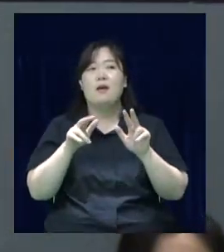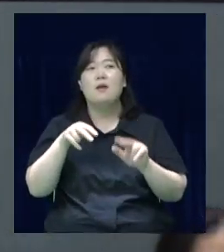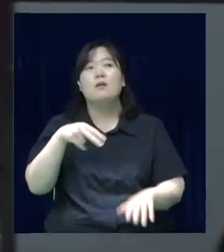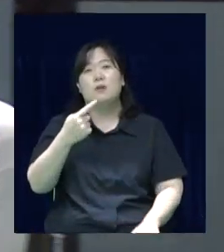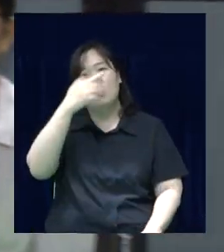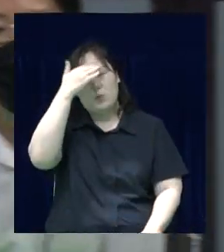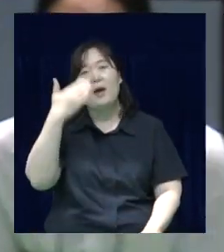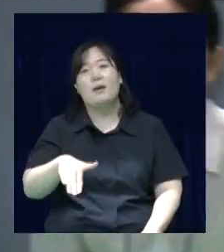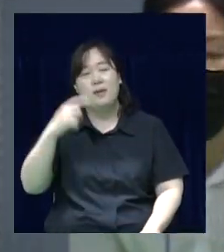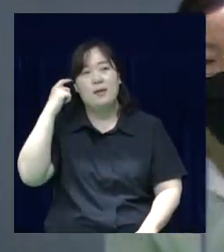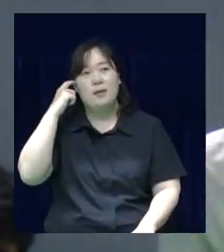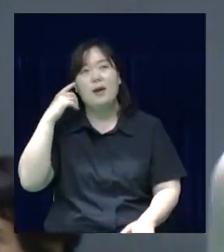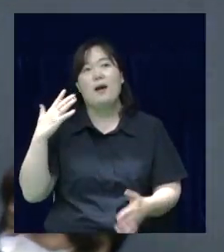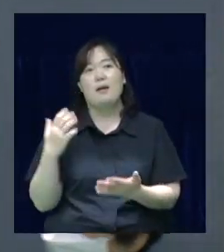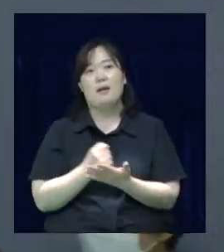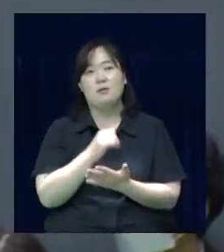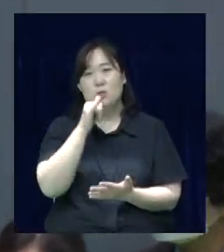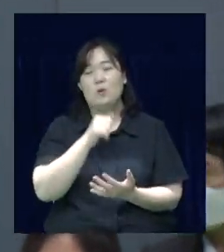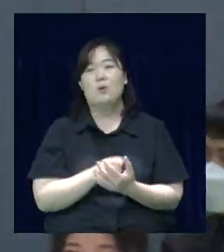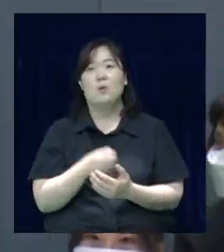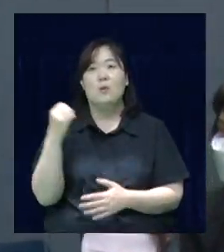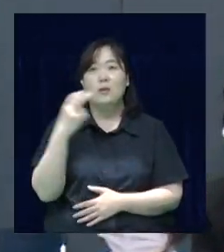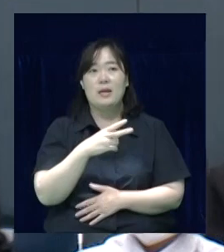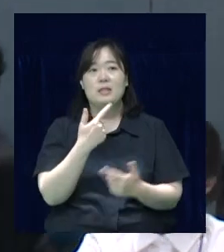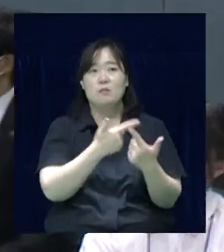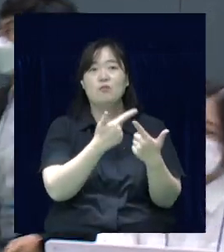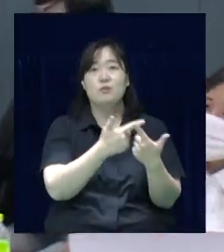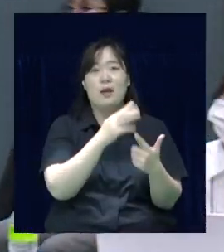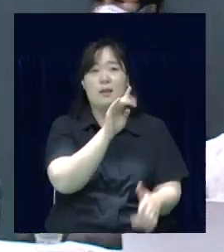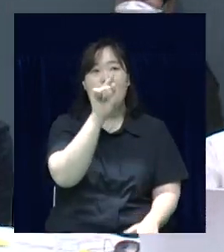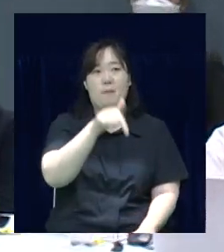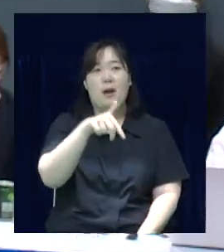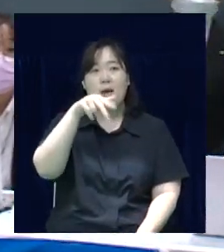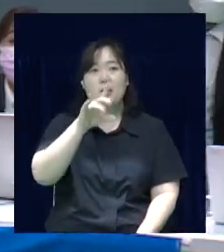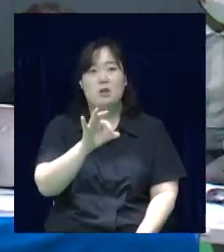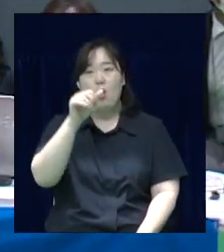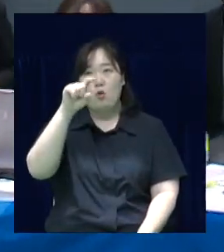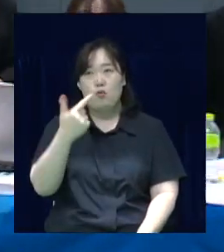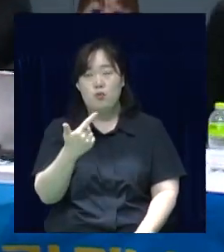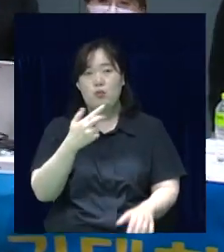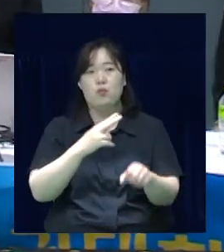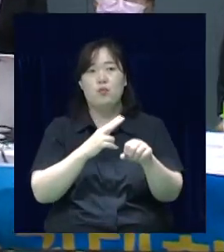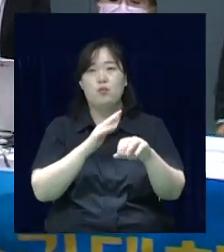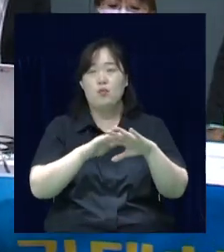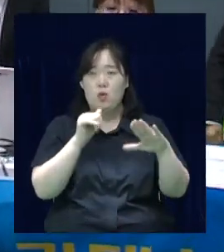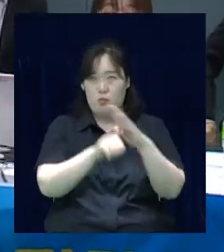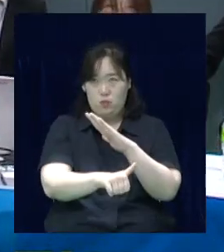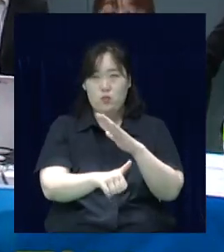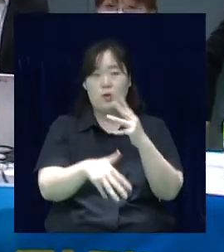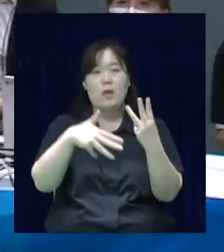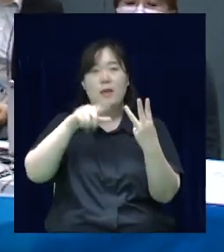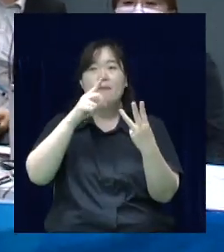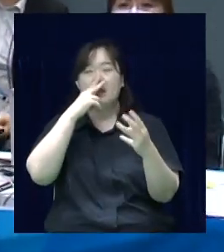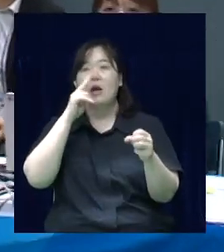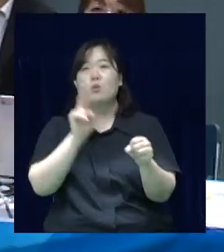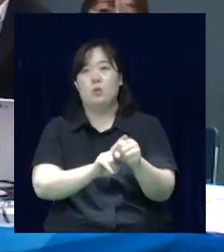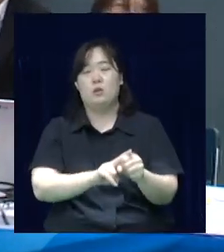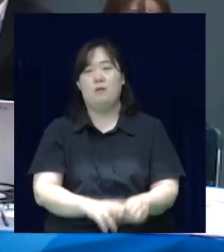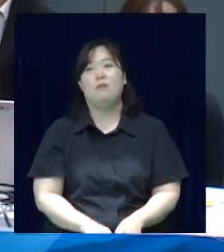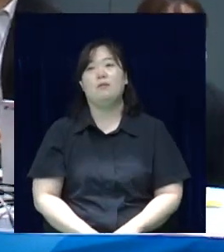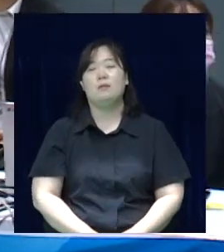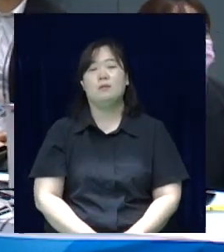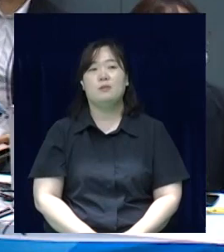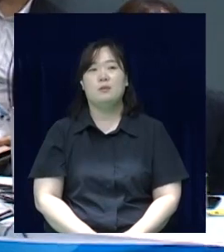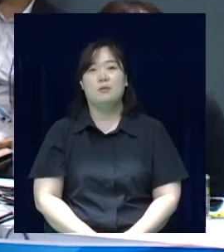있고요. 자, 다시 이제 부산 소속의 박정훈 선수가 3차 시도를 이어가겠고요.